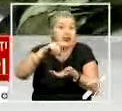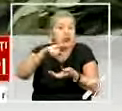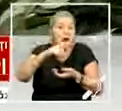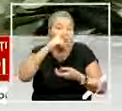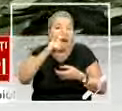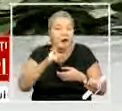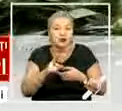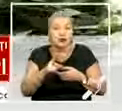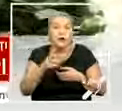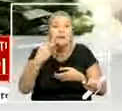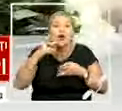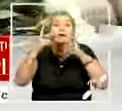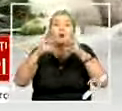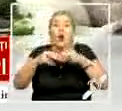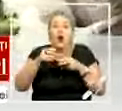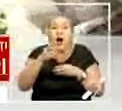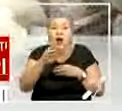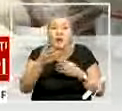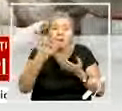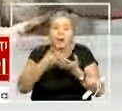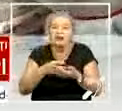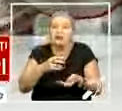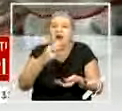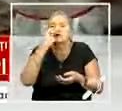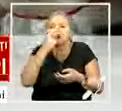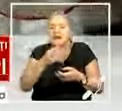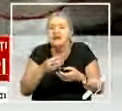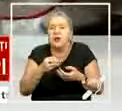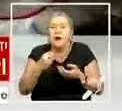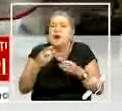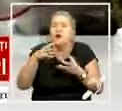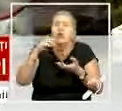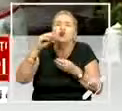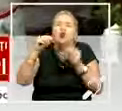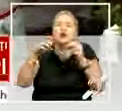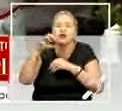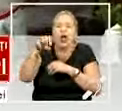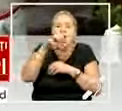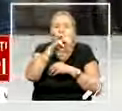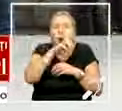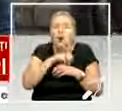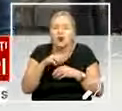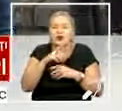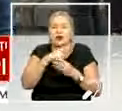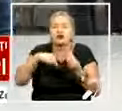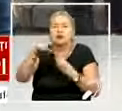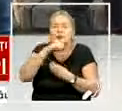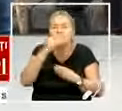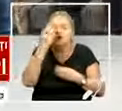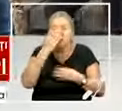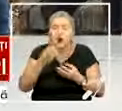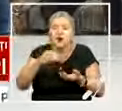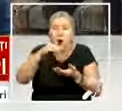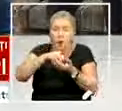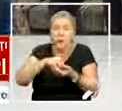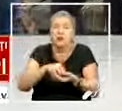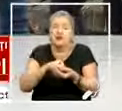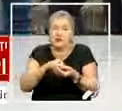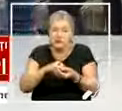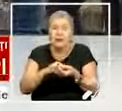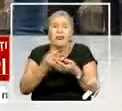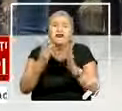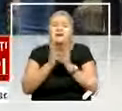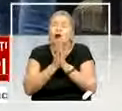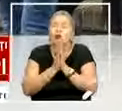că altare, precum vedeți în spatele meu, sunt în mai multe locuri din jurul școlii. Au fost oameni care au venit să se